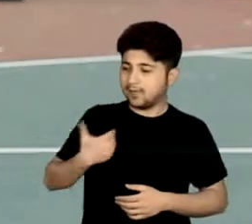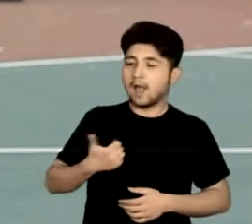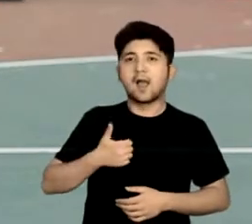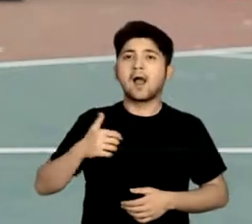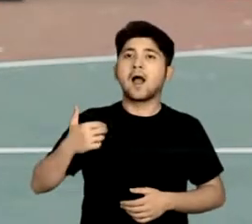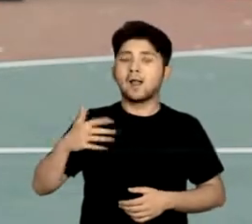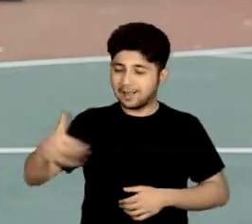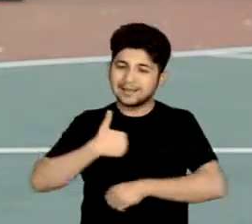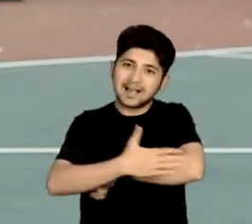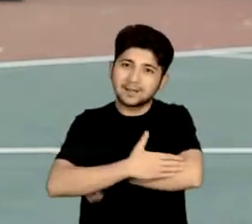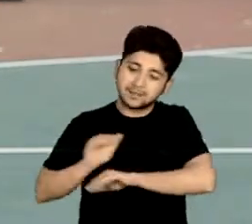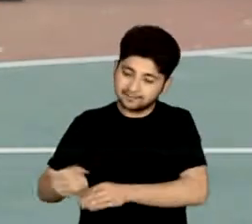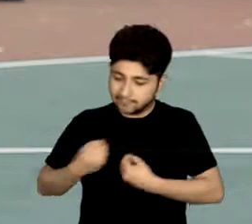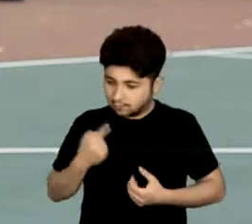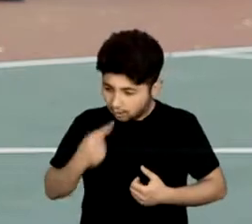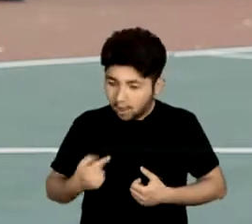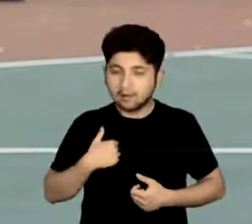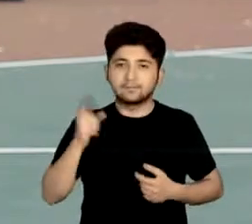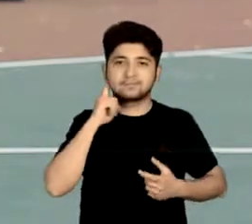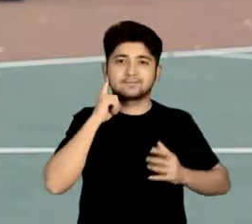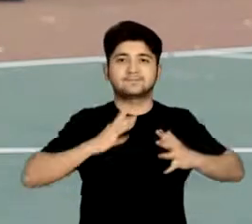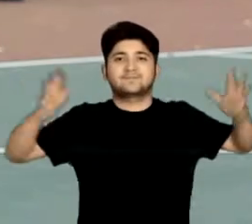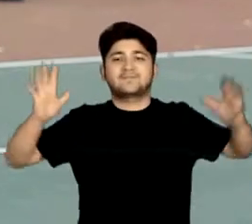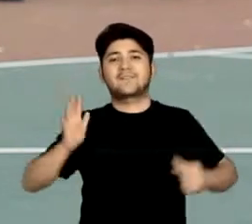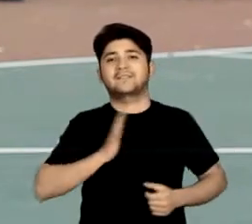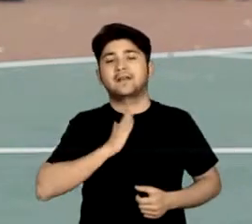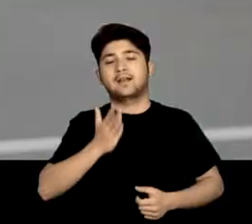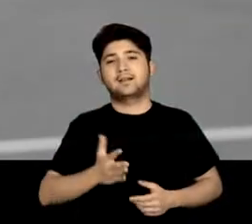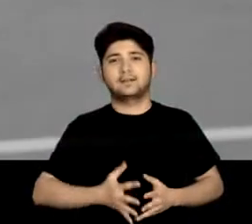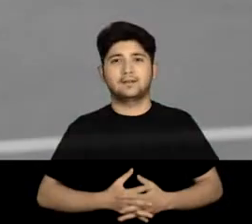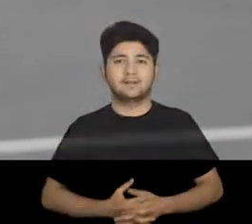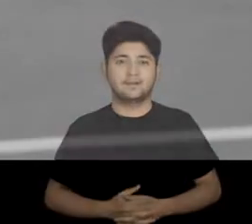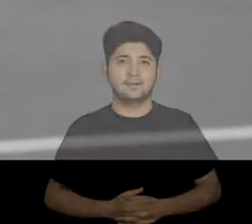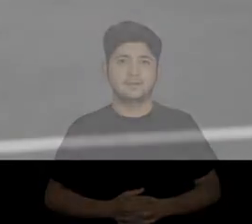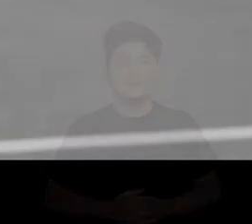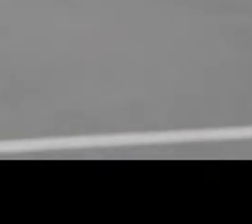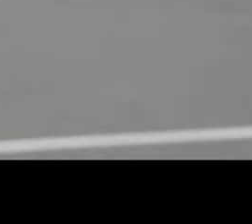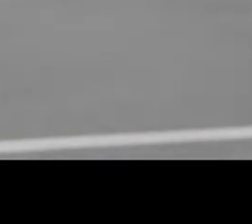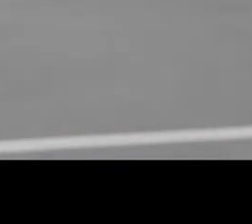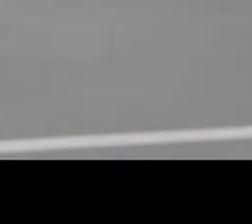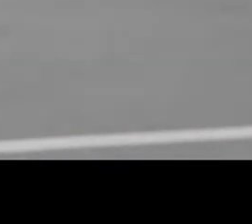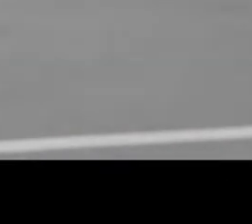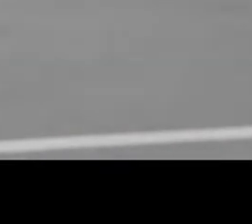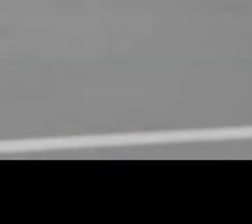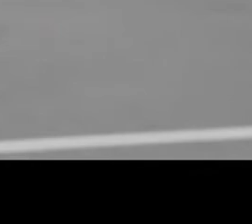geliyor mesela. Siz bana yardımcı olabilir misin? Bu beni çok onurlandırıyor, çok gururlandırıyor.